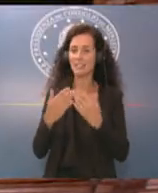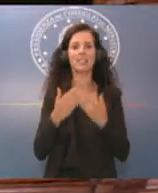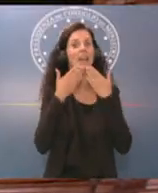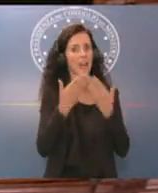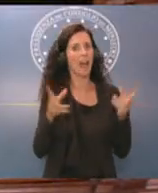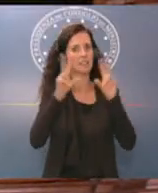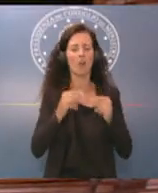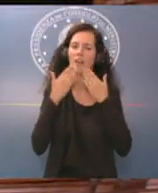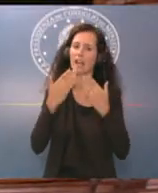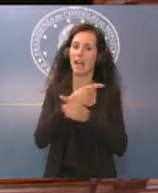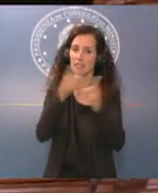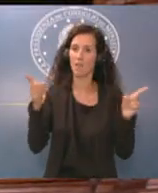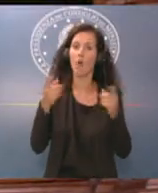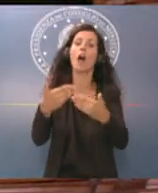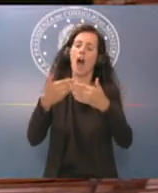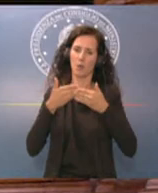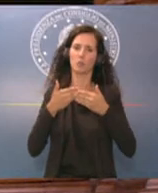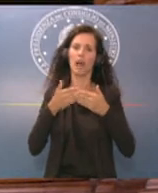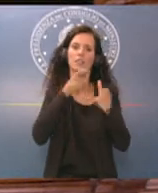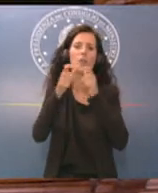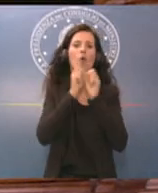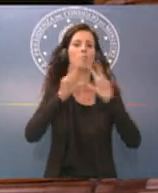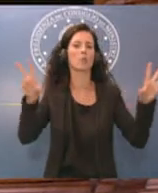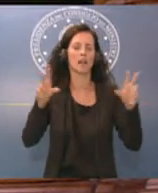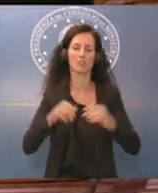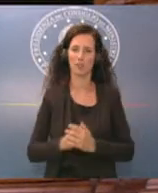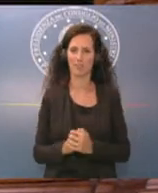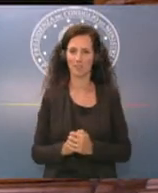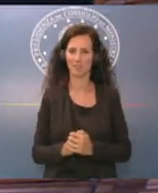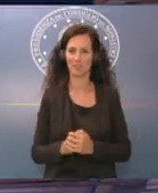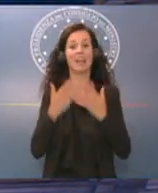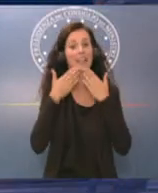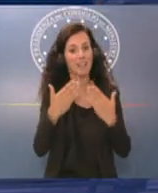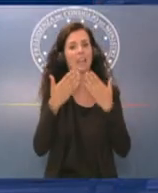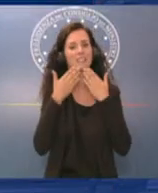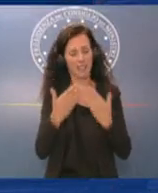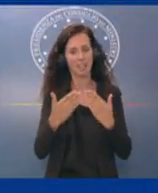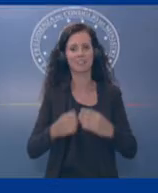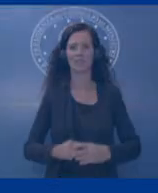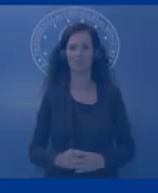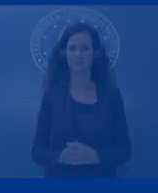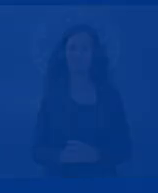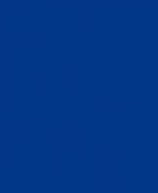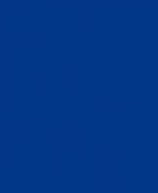Grazie di nuovo. Grazie a voi e aiutateci nella comunicazione. Grazie.